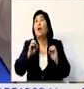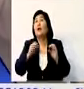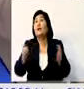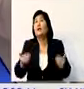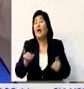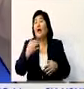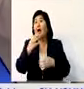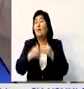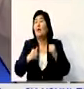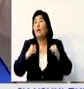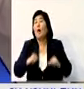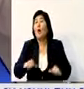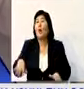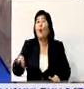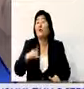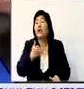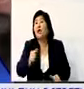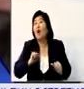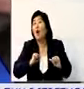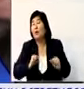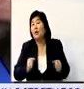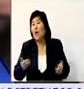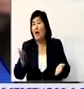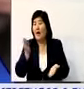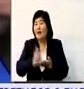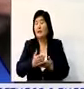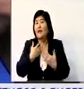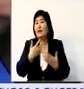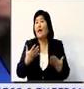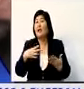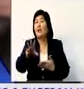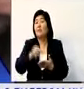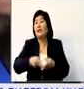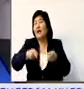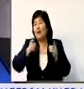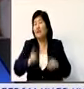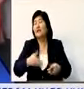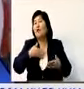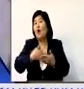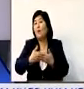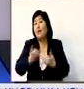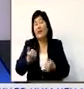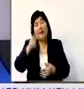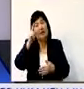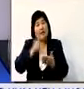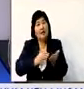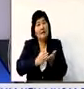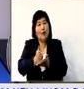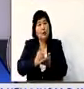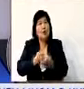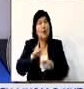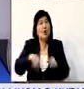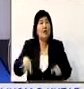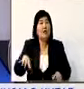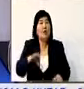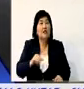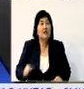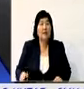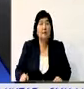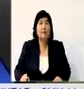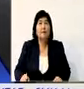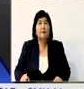за мир и покой станы их подвиг остается ярким примером истина патриотизма и верного служения родине кому